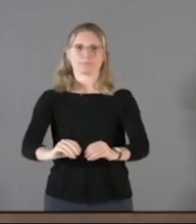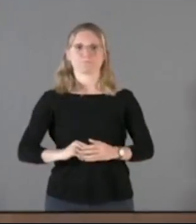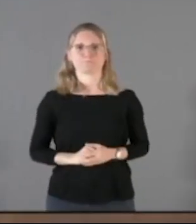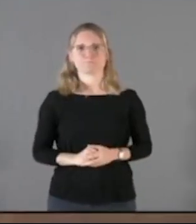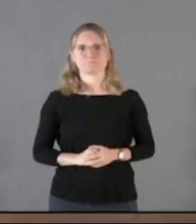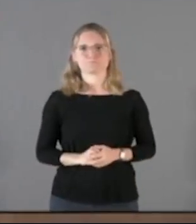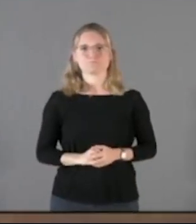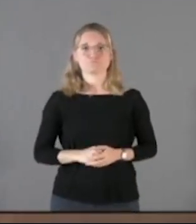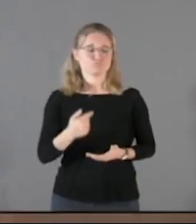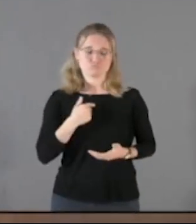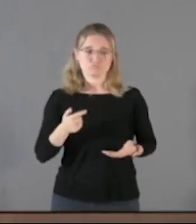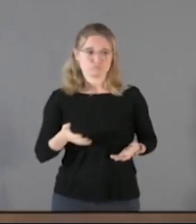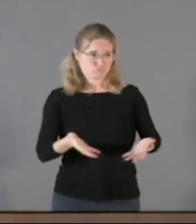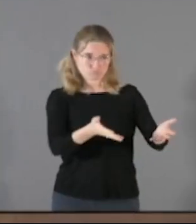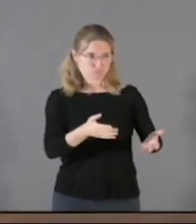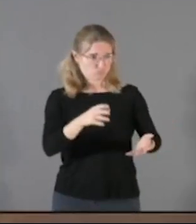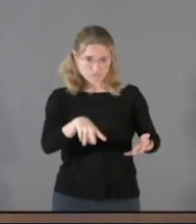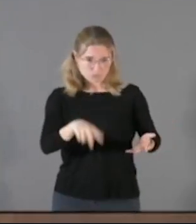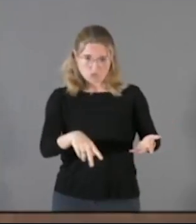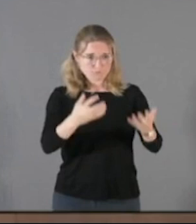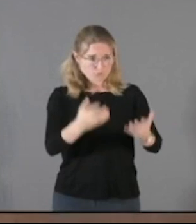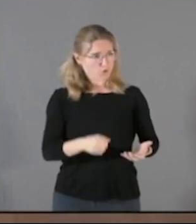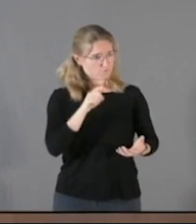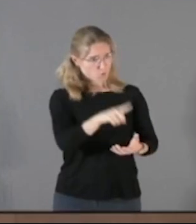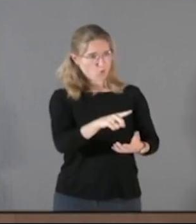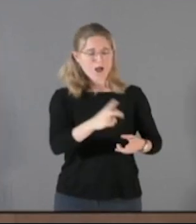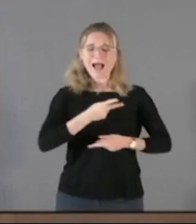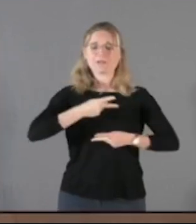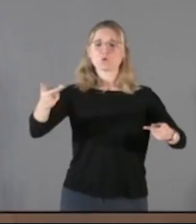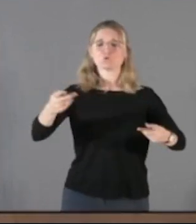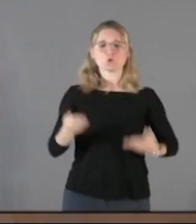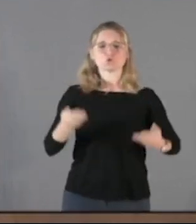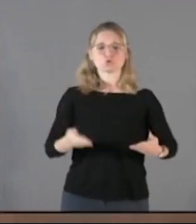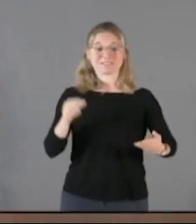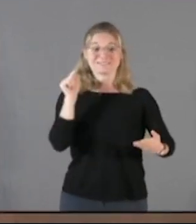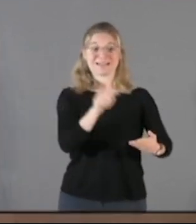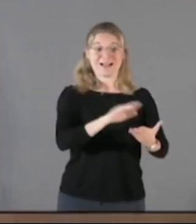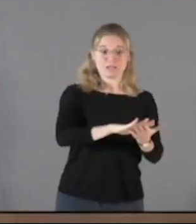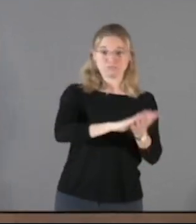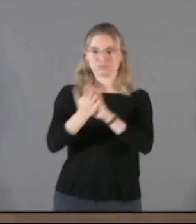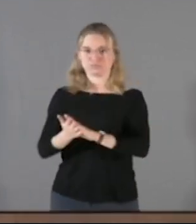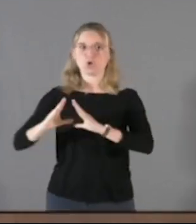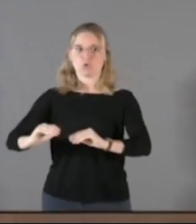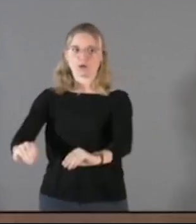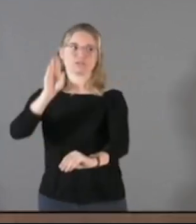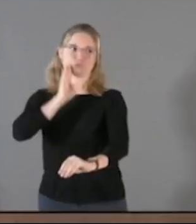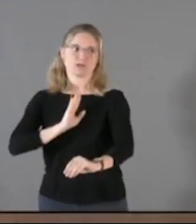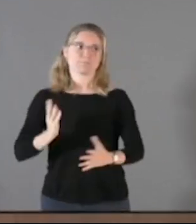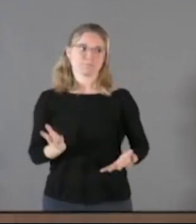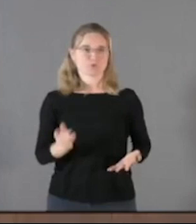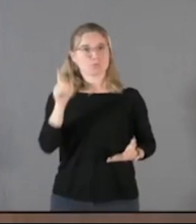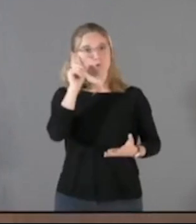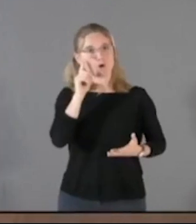encourage à concrétiser les annonces qui sont les vôtres aujourd'hui, d'autant que, puisqu'effectivement, les professeurs sont debout et